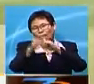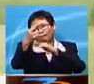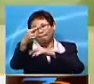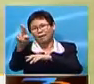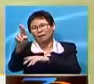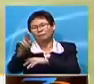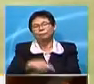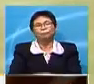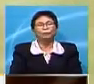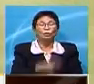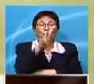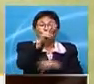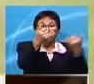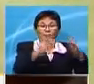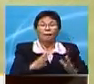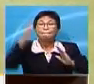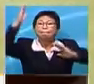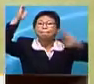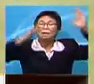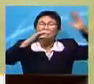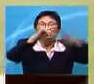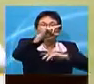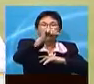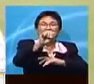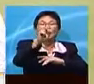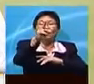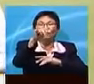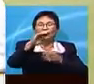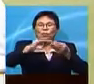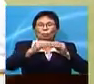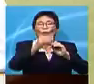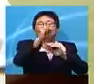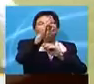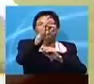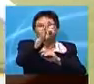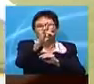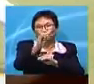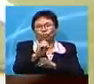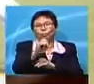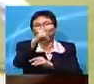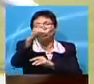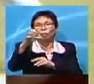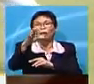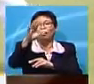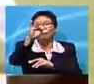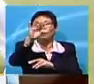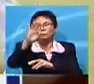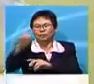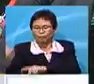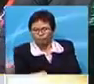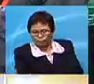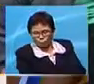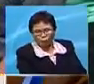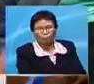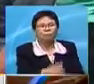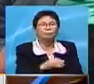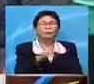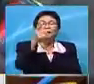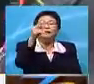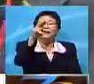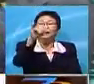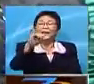par dua pemain Malaysia Gin kle Green tempat ke7 dengan 289 pukulan sementara